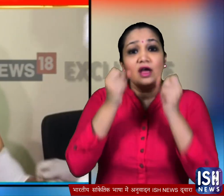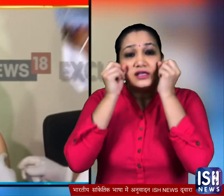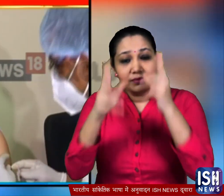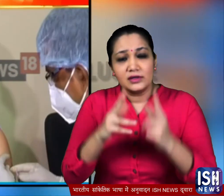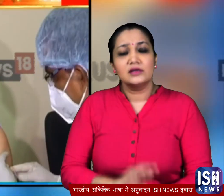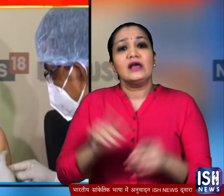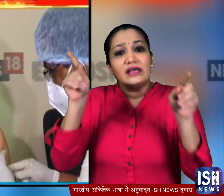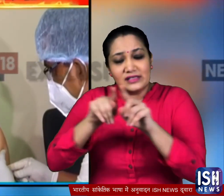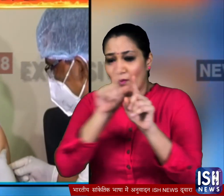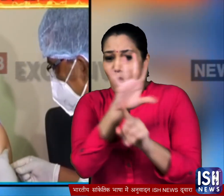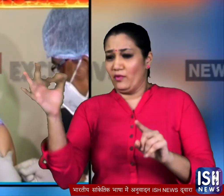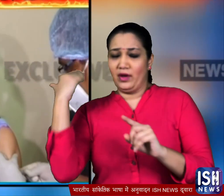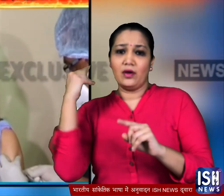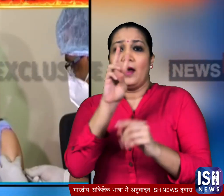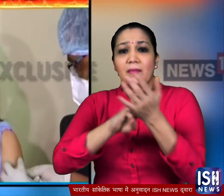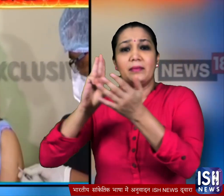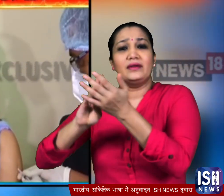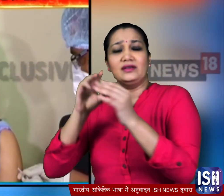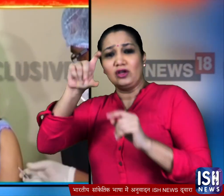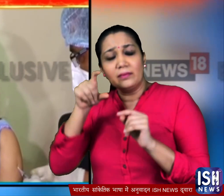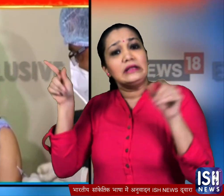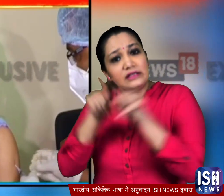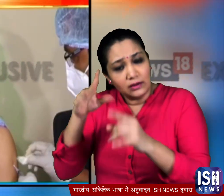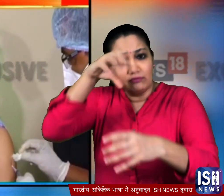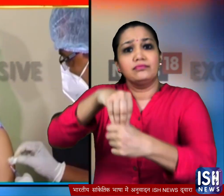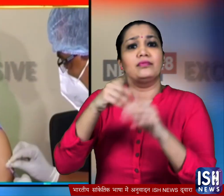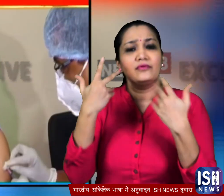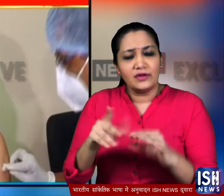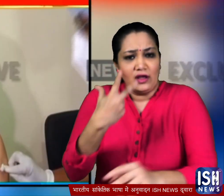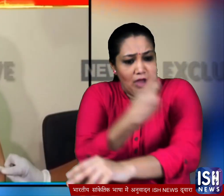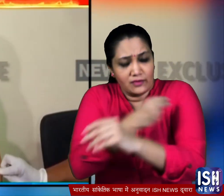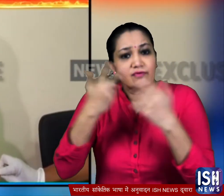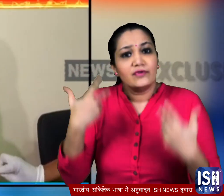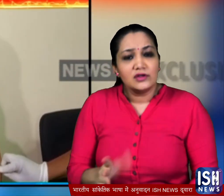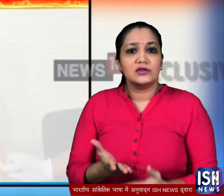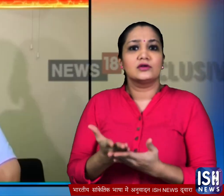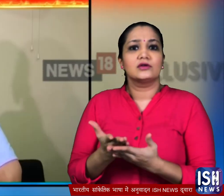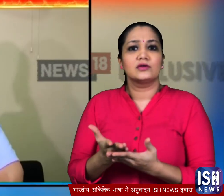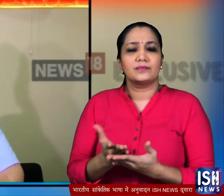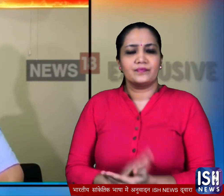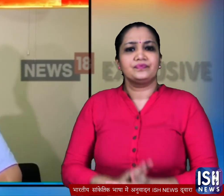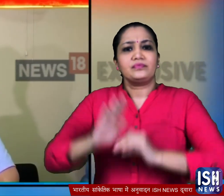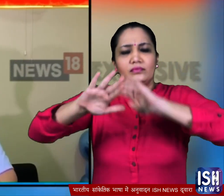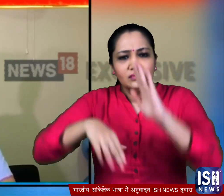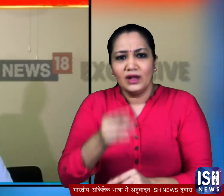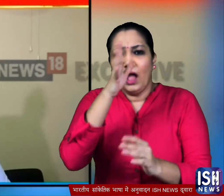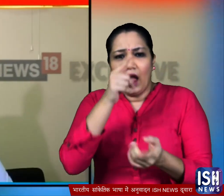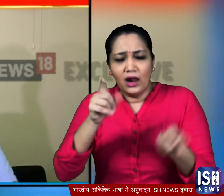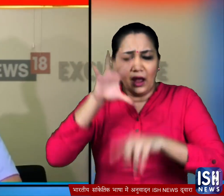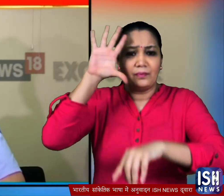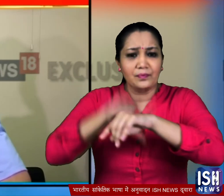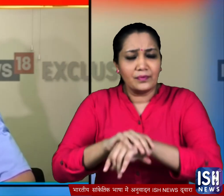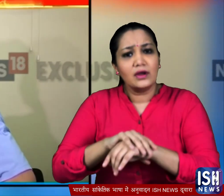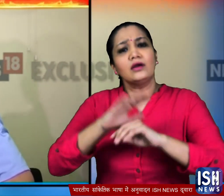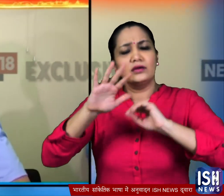यह कि इसी हफ्ते सांसद मिमी चक्रवर्ती ने भी देवांजन देव की ओर से लगवाए गए कैंप में ही वैक्सीन लगवाई, लेकिन इस फर्जीवाड़े के बारे में